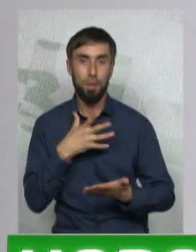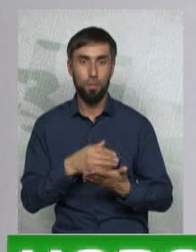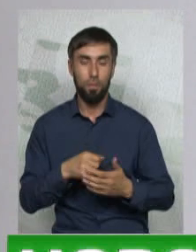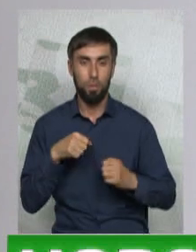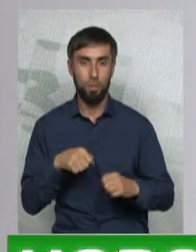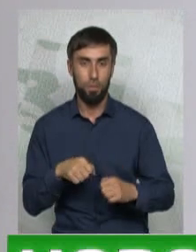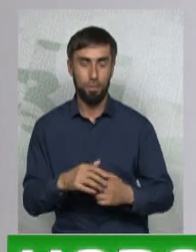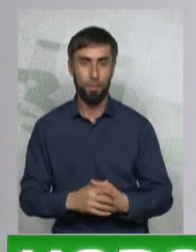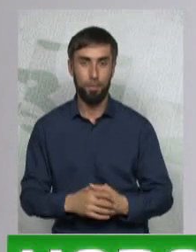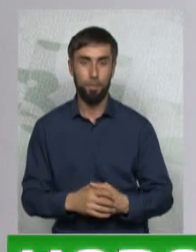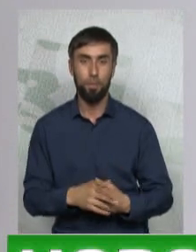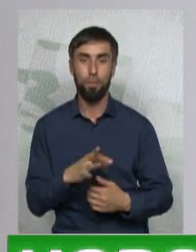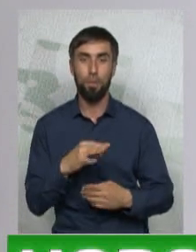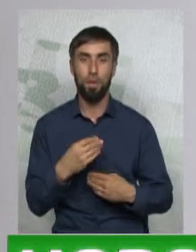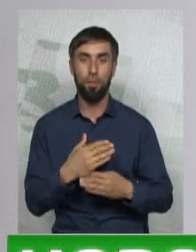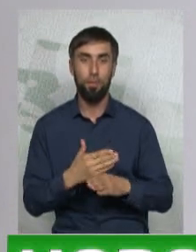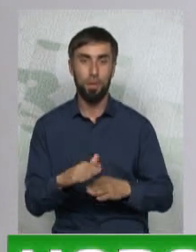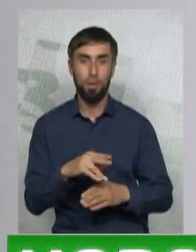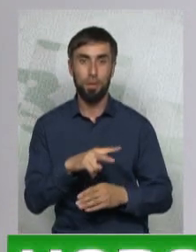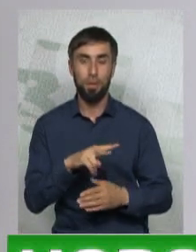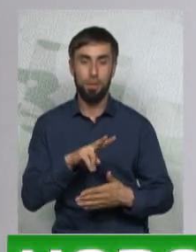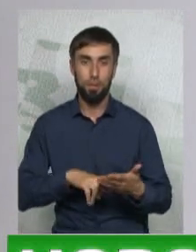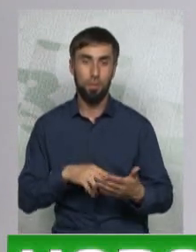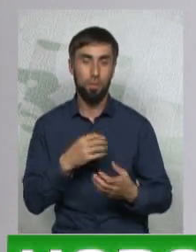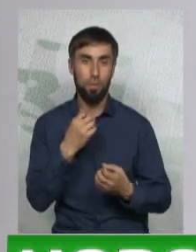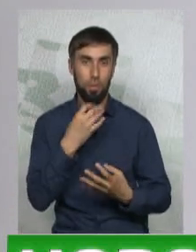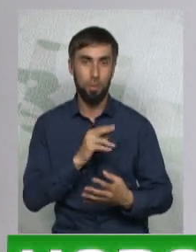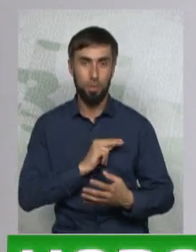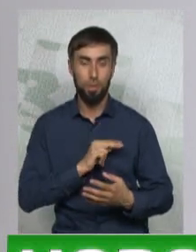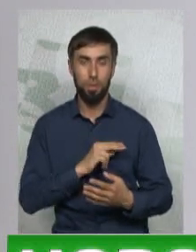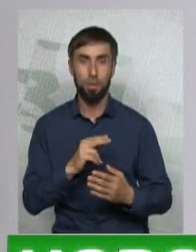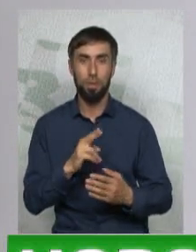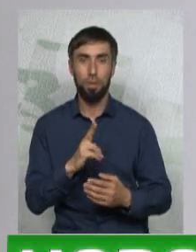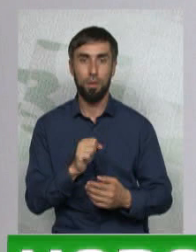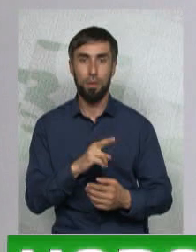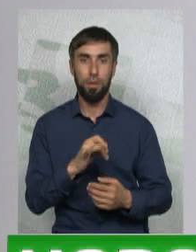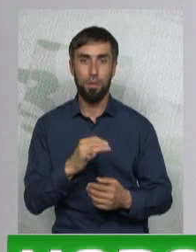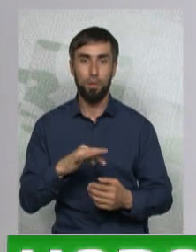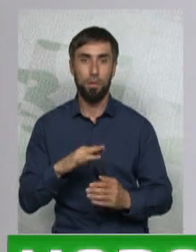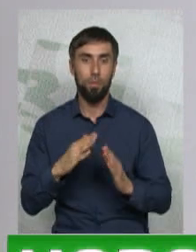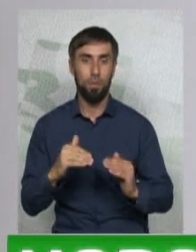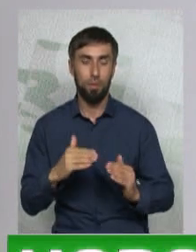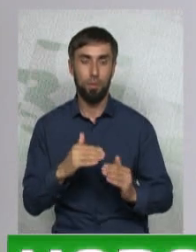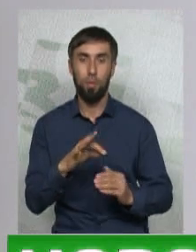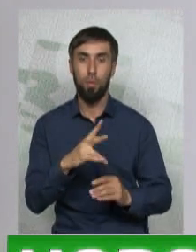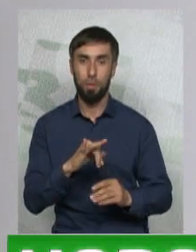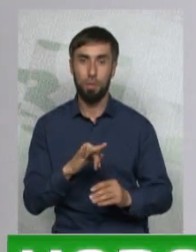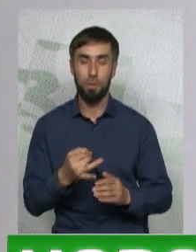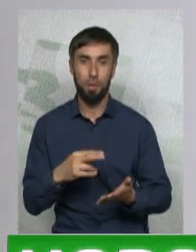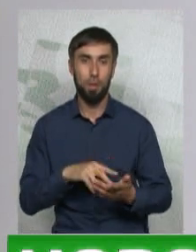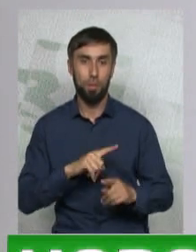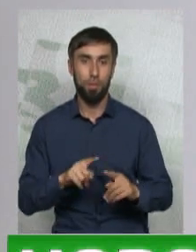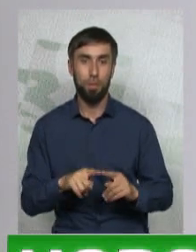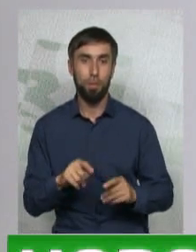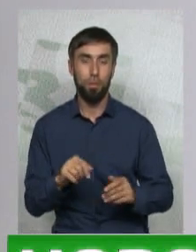собственности, например, по выдаче лицензий. Хорошо работала кадастровая палата, то есть предприниматели отметили, что гораздо быстрее стали